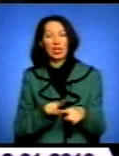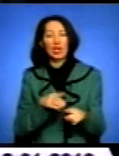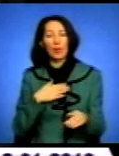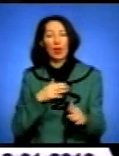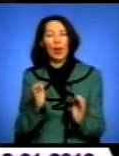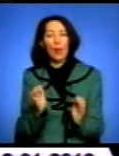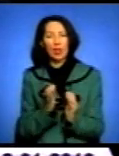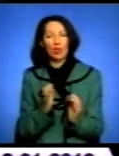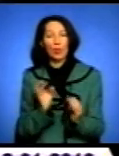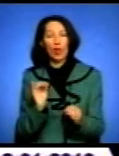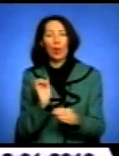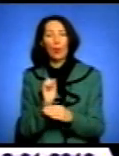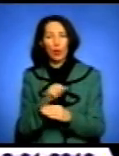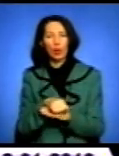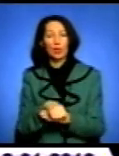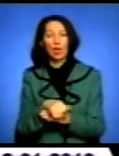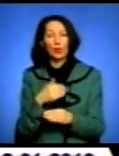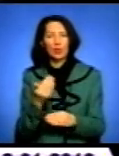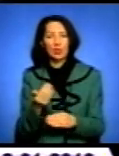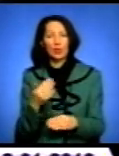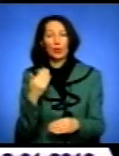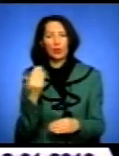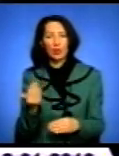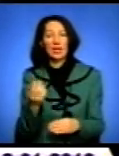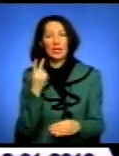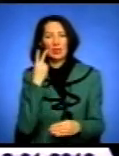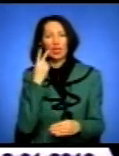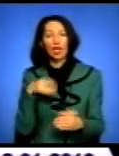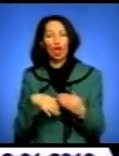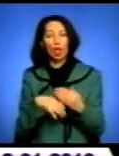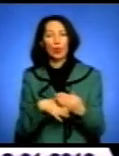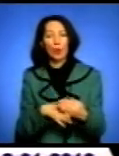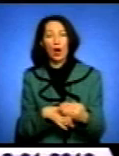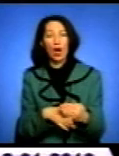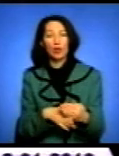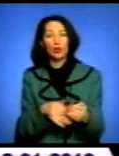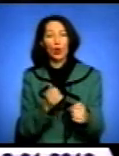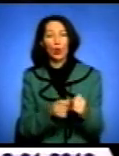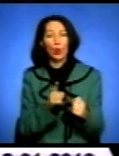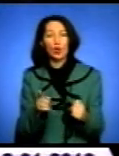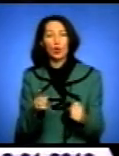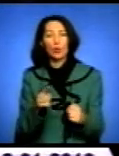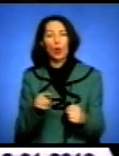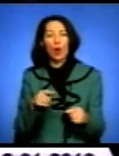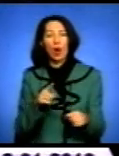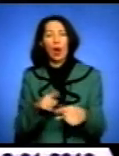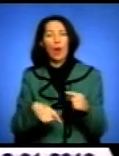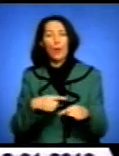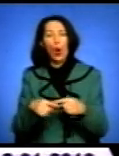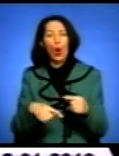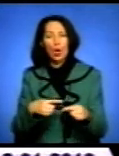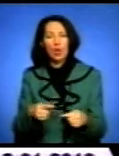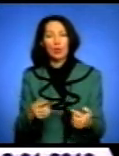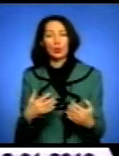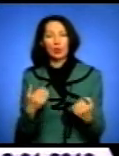і уклоняємось їм, вони завжди допомагають кожному поколінню